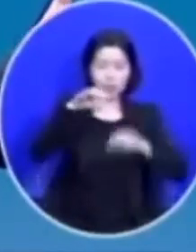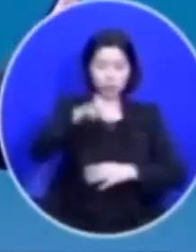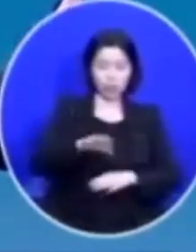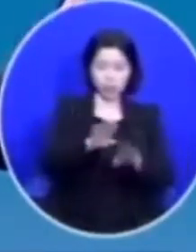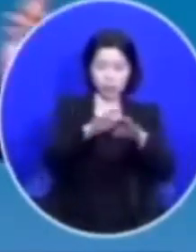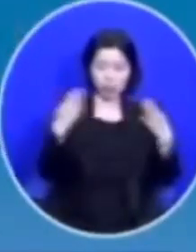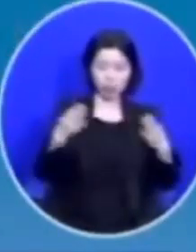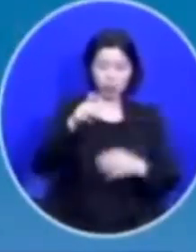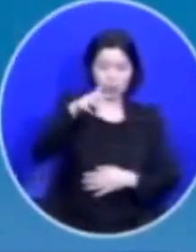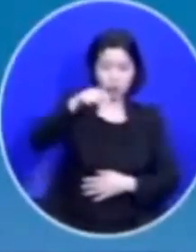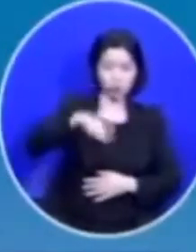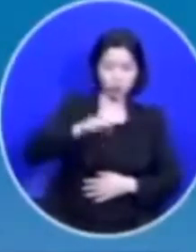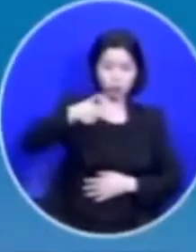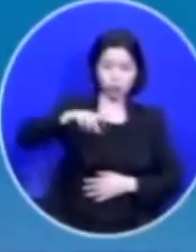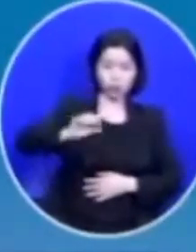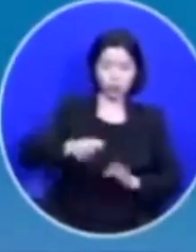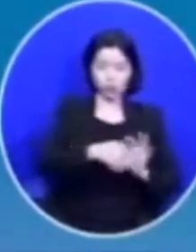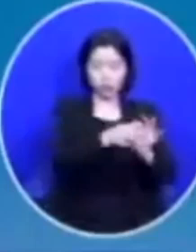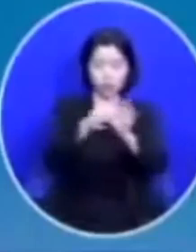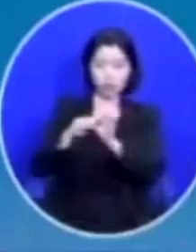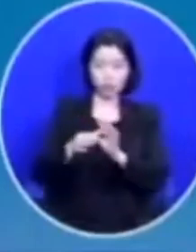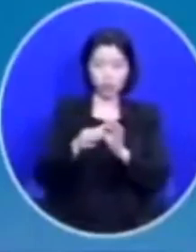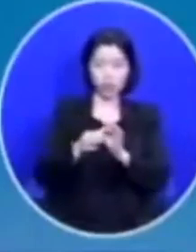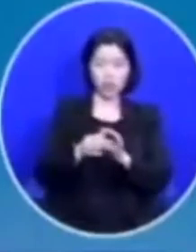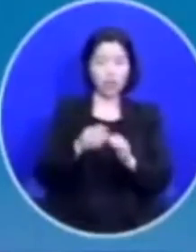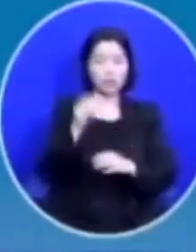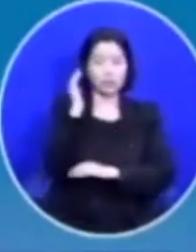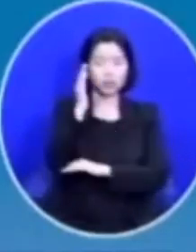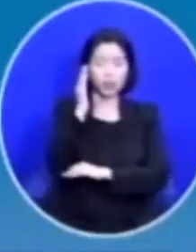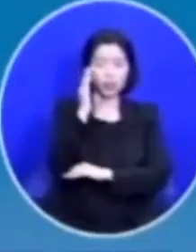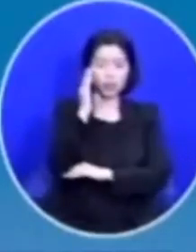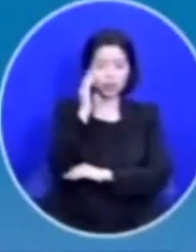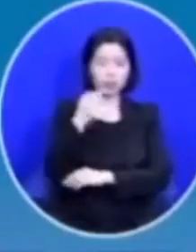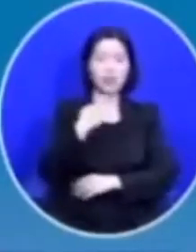충청 연애 선교 대에 설교를 하고 왔습니다